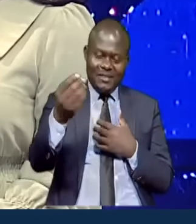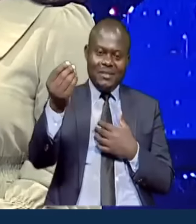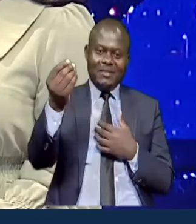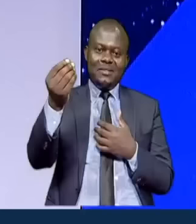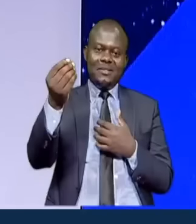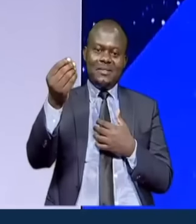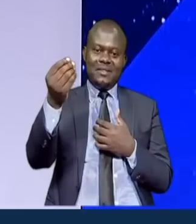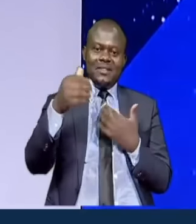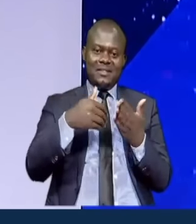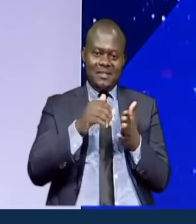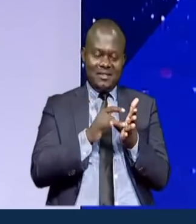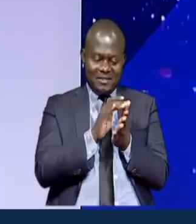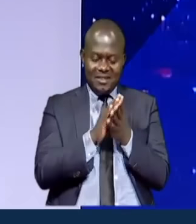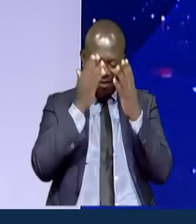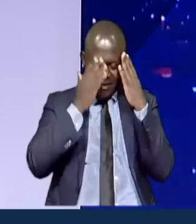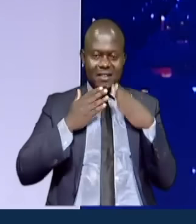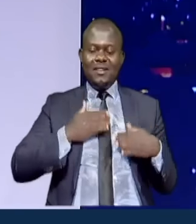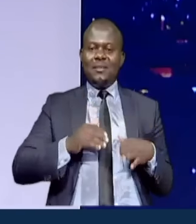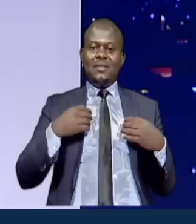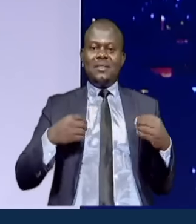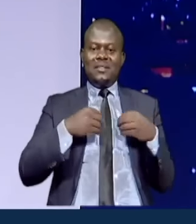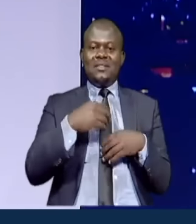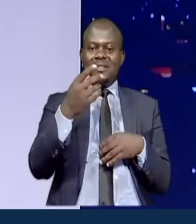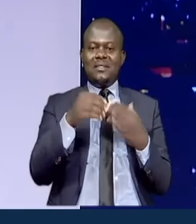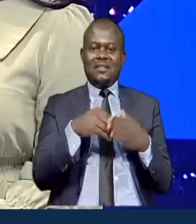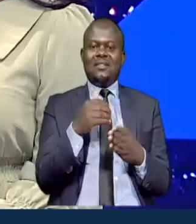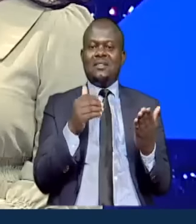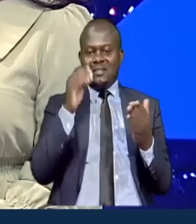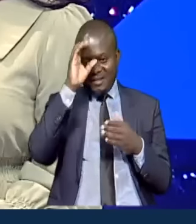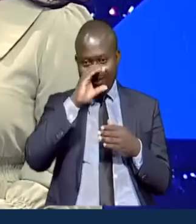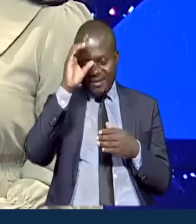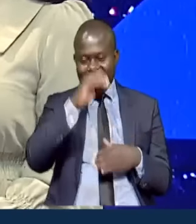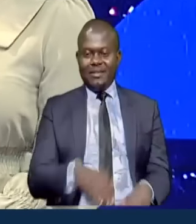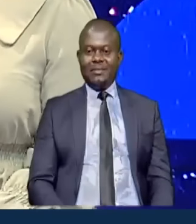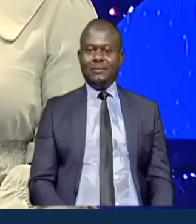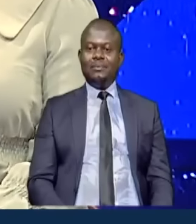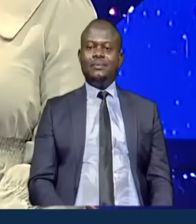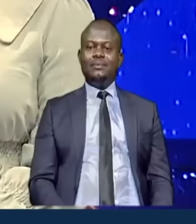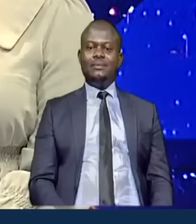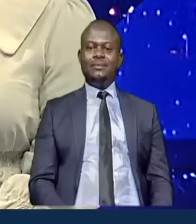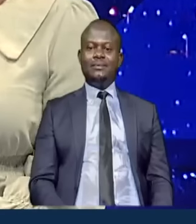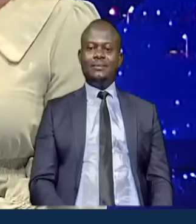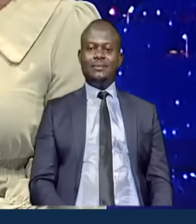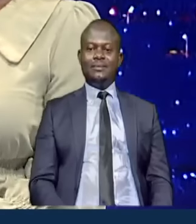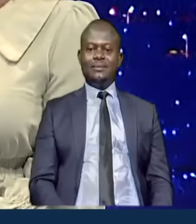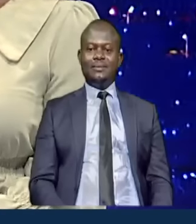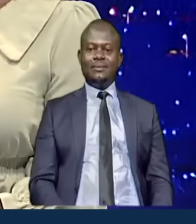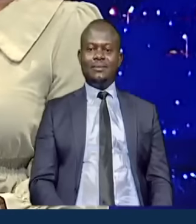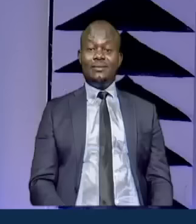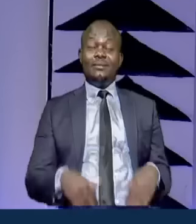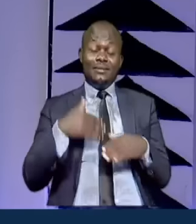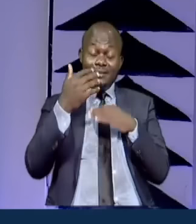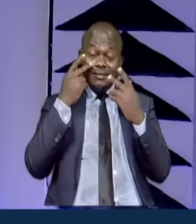ubwo nkakaraba nkambara nkagenda mu gushakisha hanyuma hari